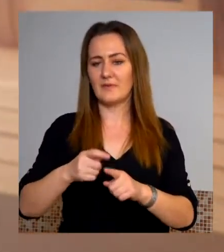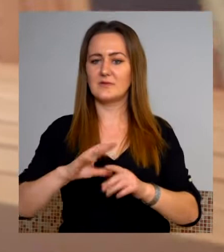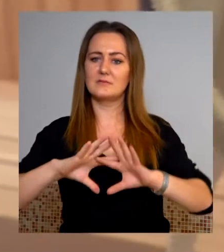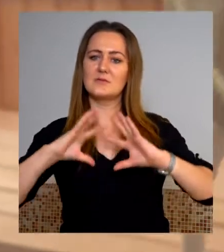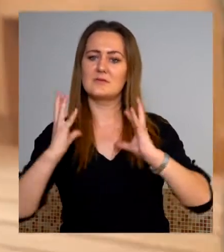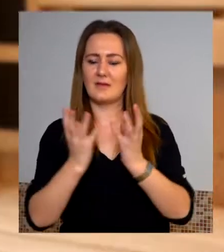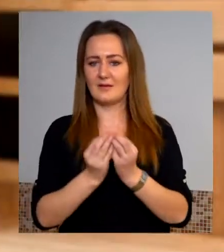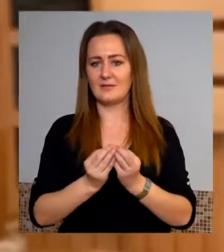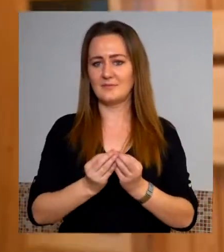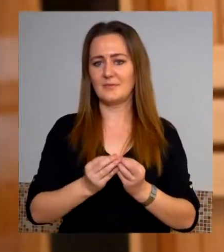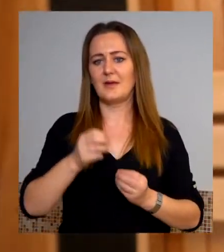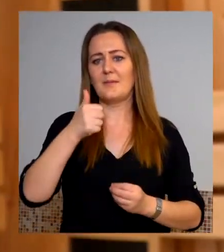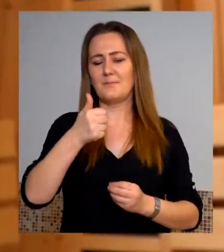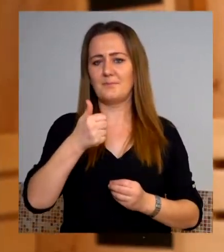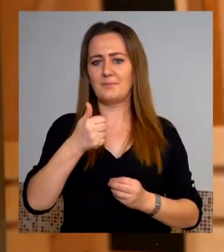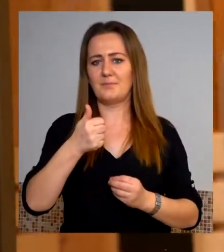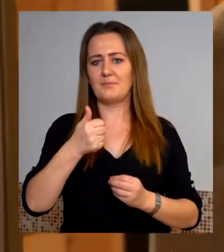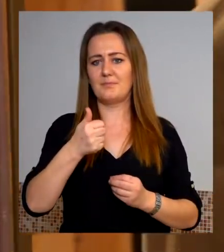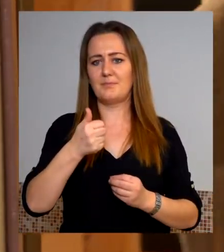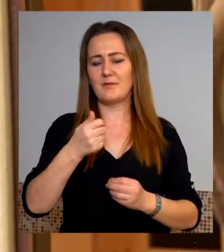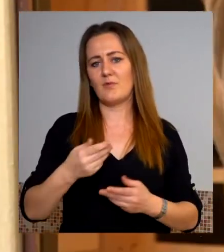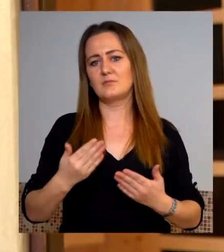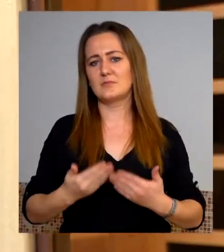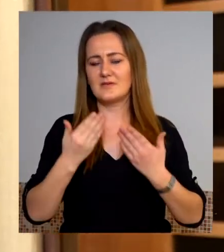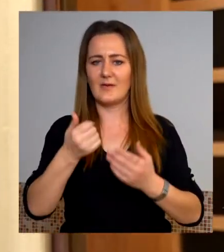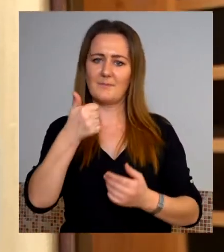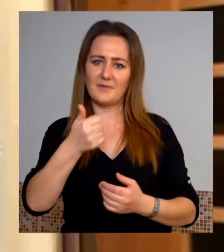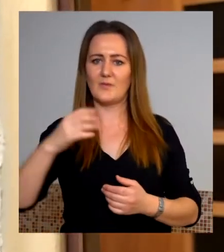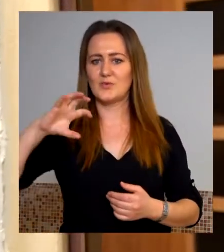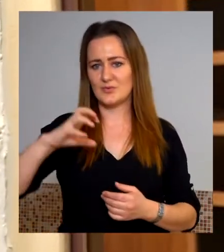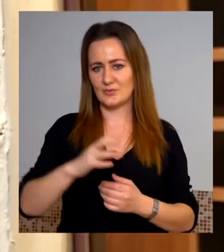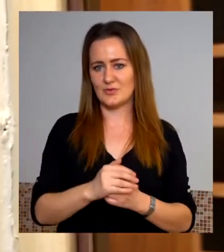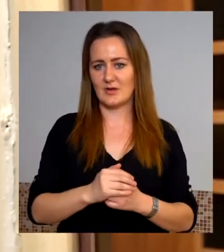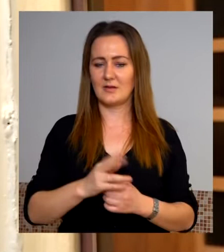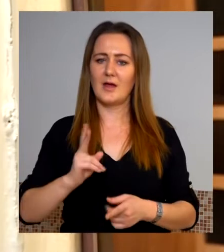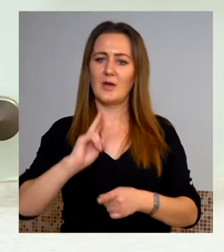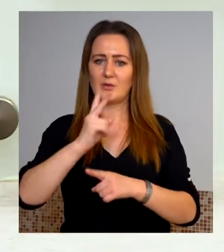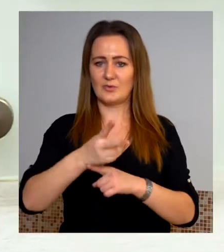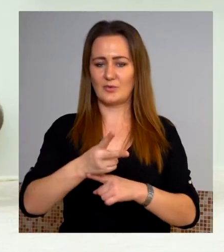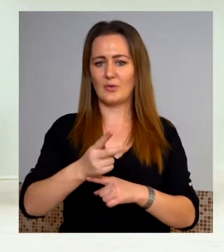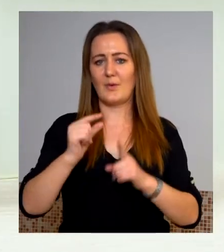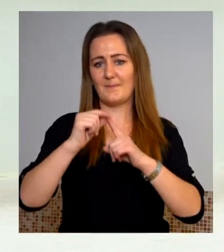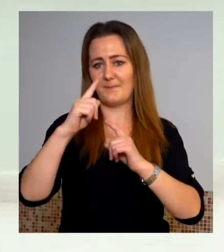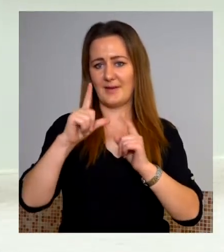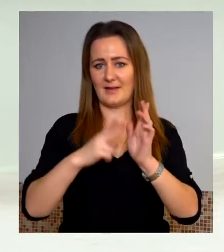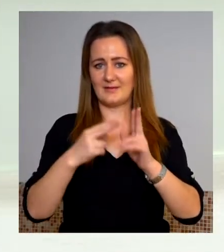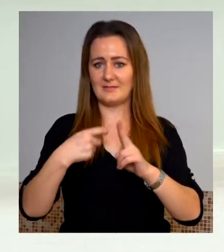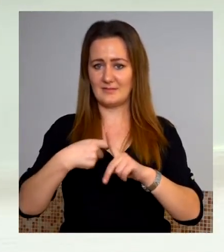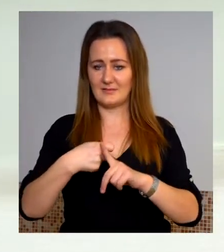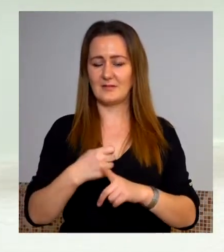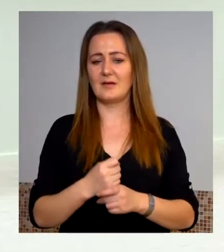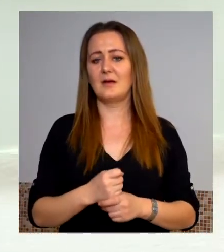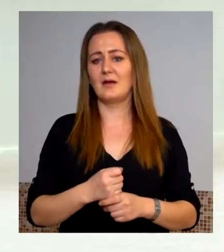krug, uvijek vam se prvo savjetuje da odete na sunčanje, nakon toga da radite peeling, nakon